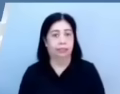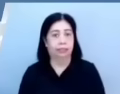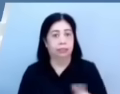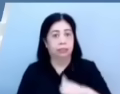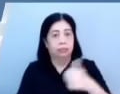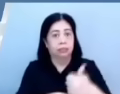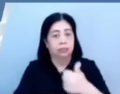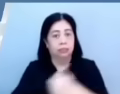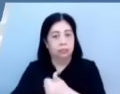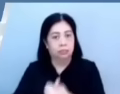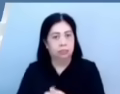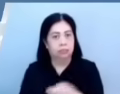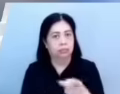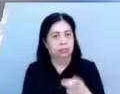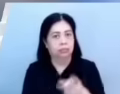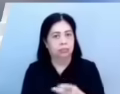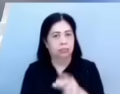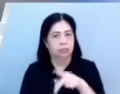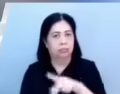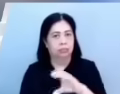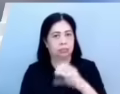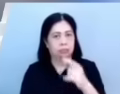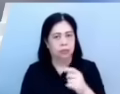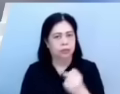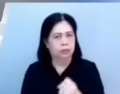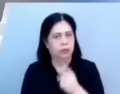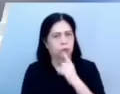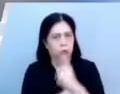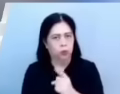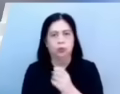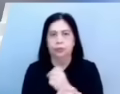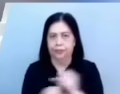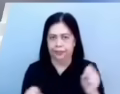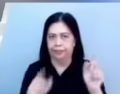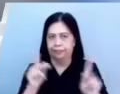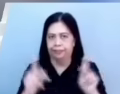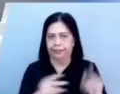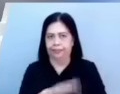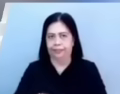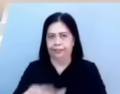nakatalaga rin tauhan ng Philippine Coast Guard para matiyak ang seguridad.